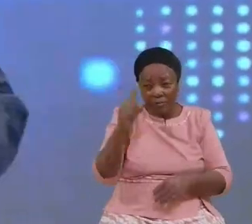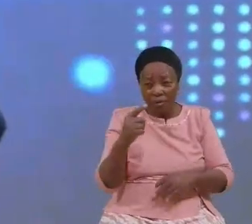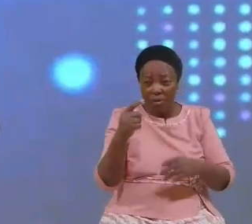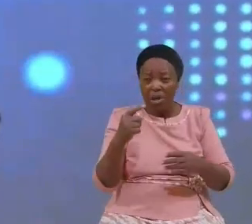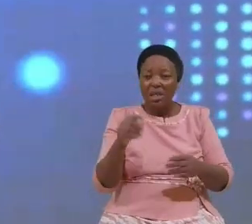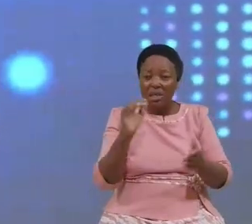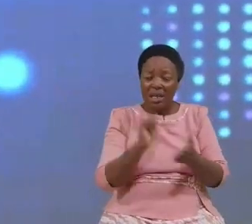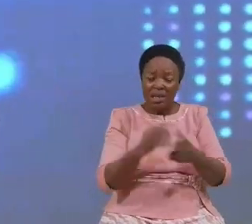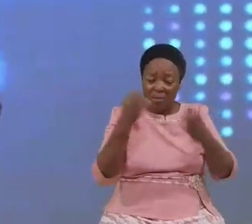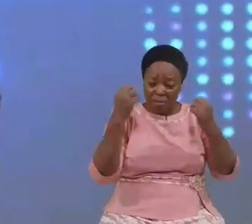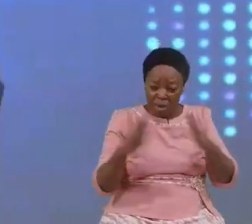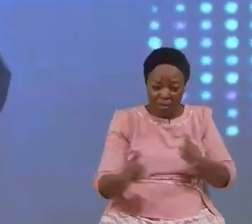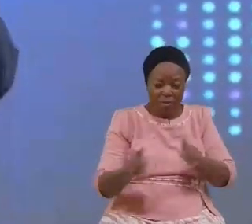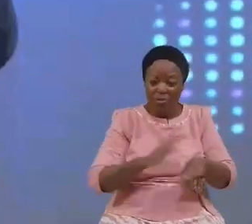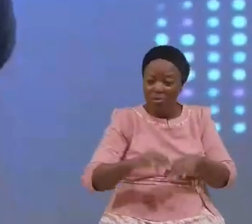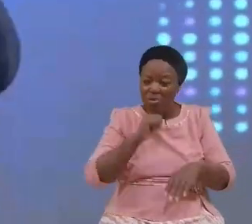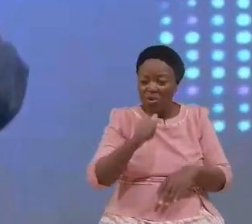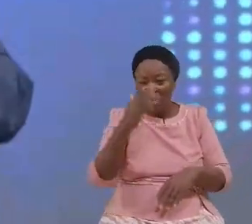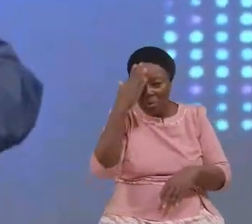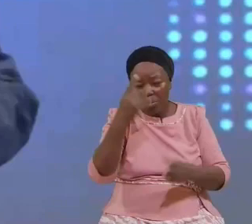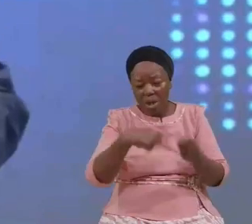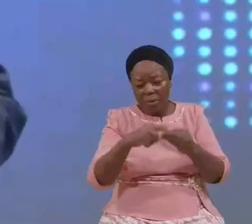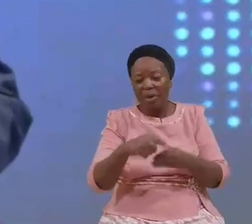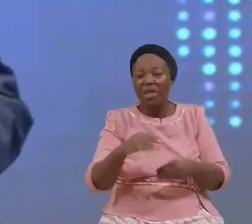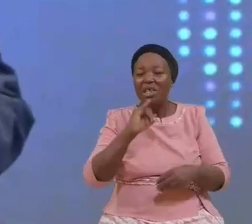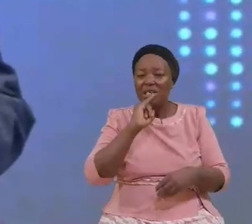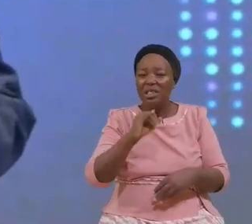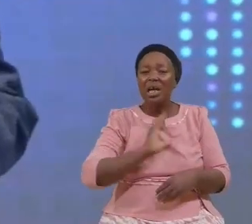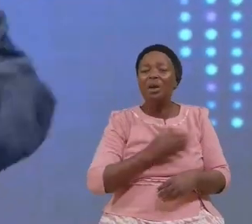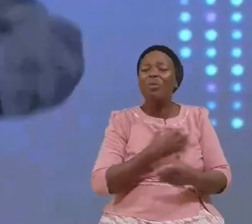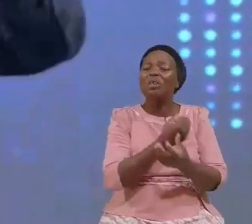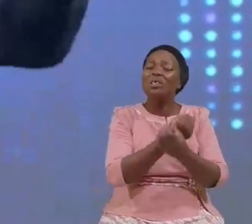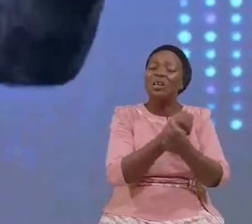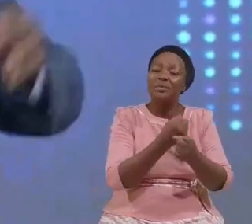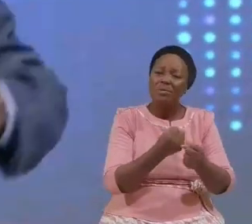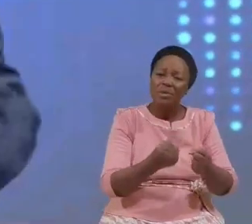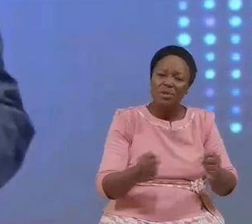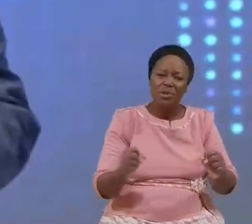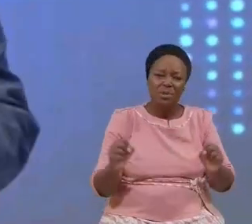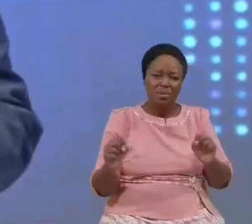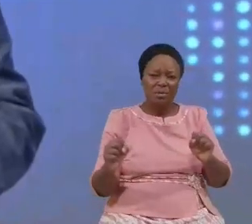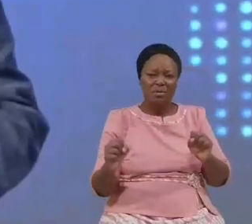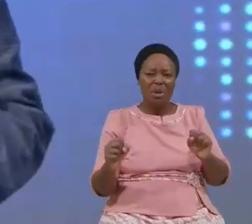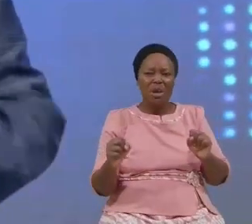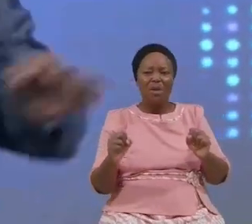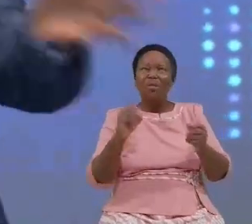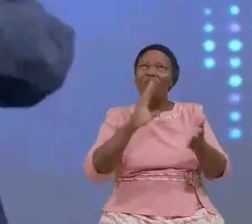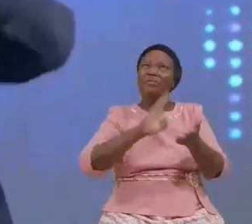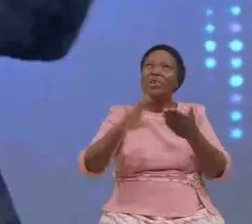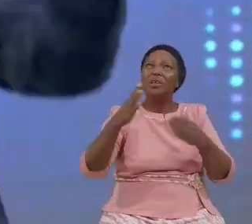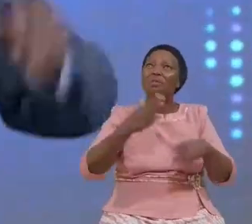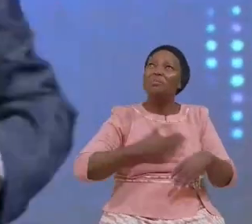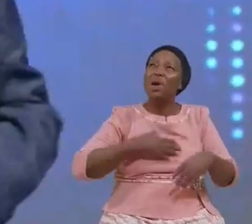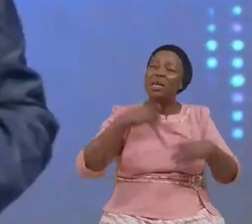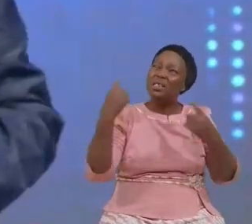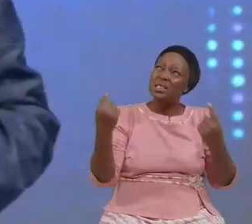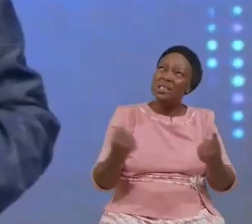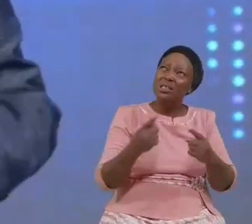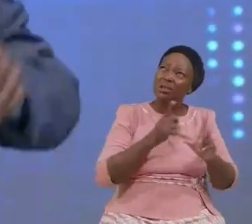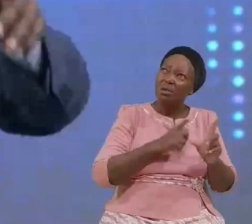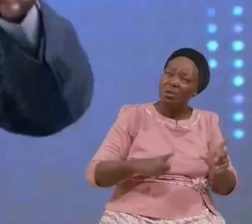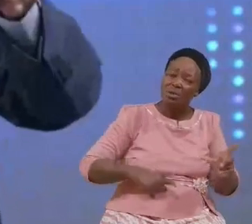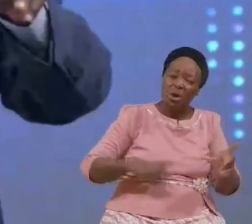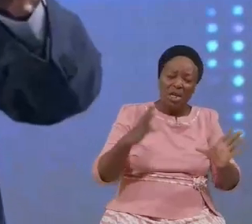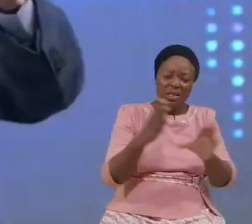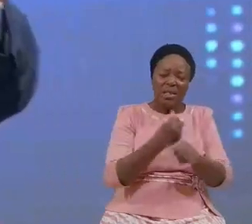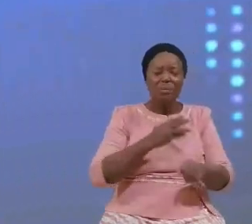que beaucoup ne savent même pas c'est notre salut pardonne mes péchés autrement